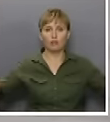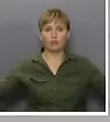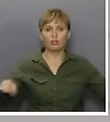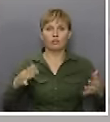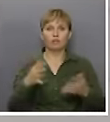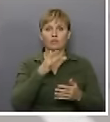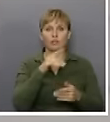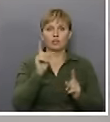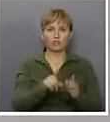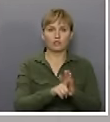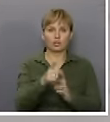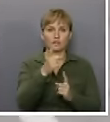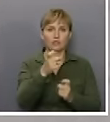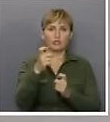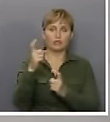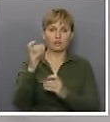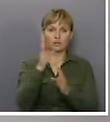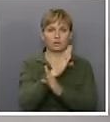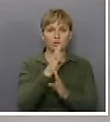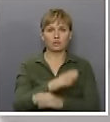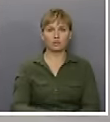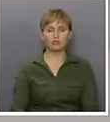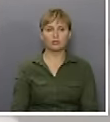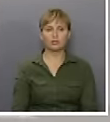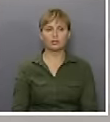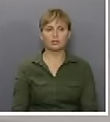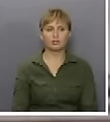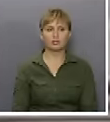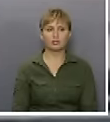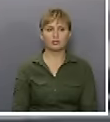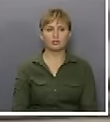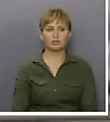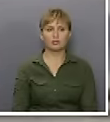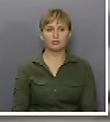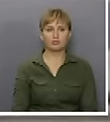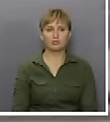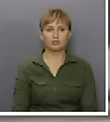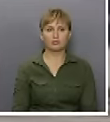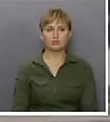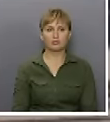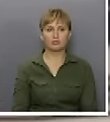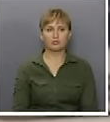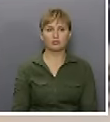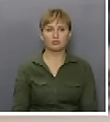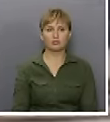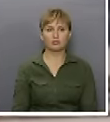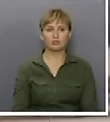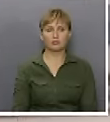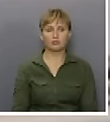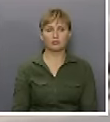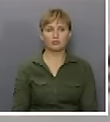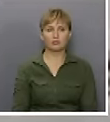какой-то момент даже начали стрелять в воздух Крузак тоже без